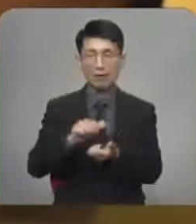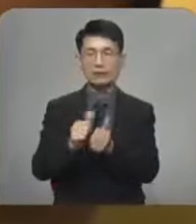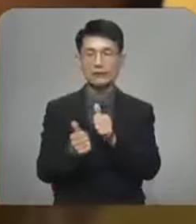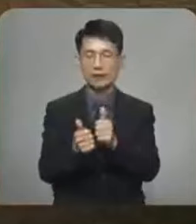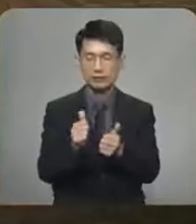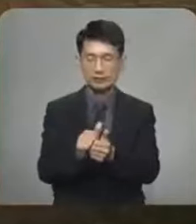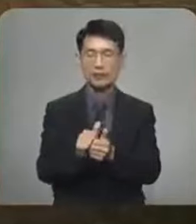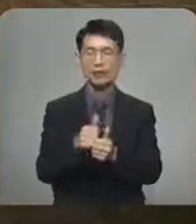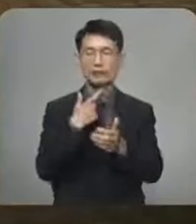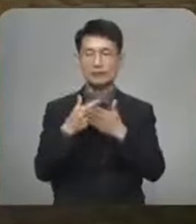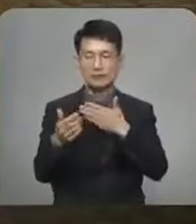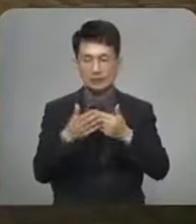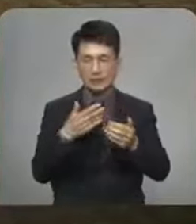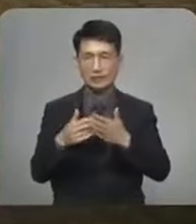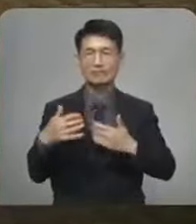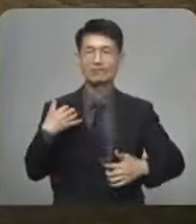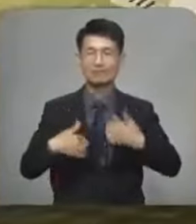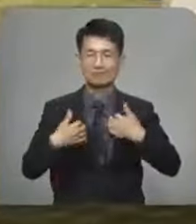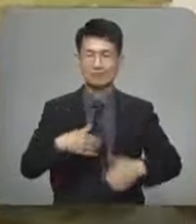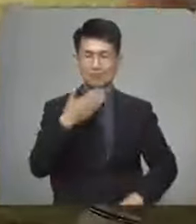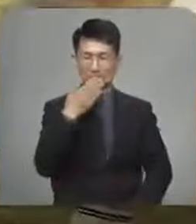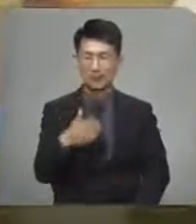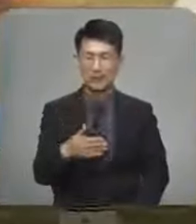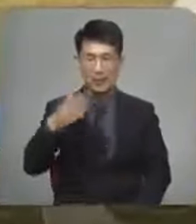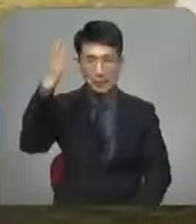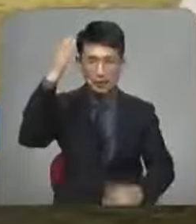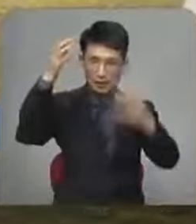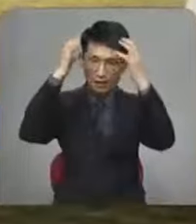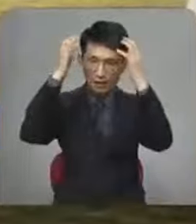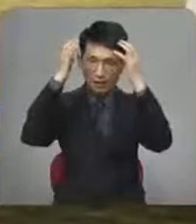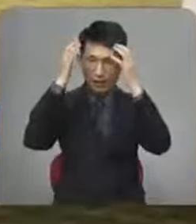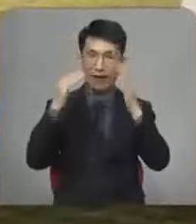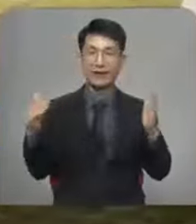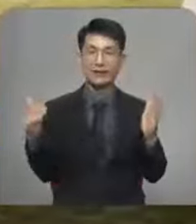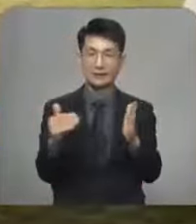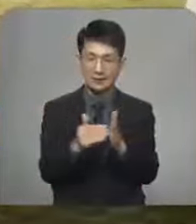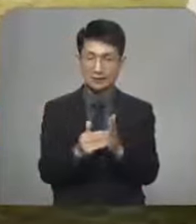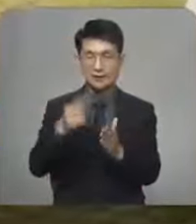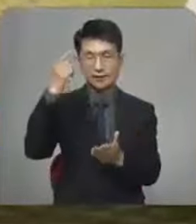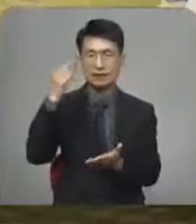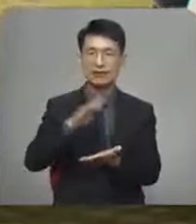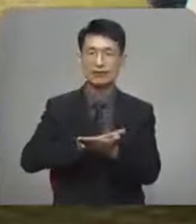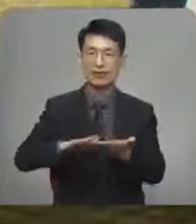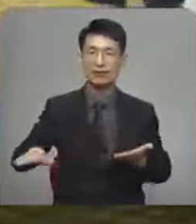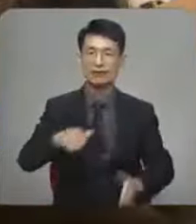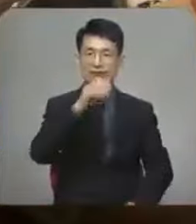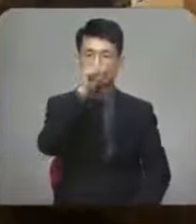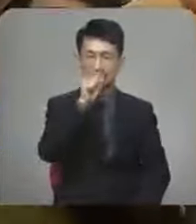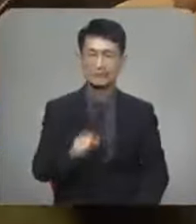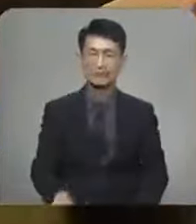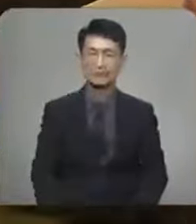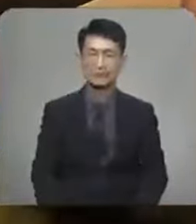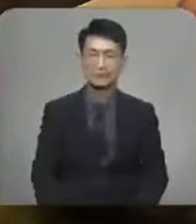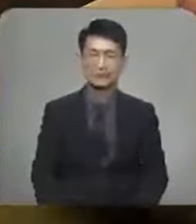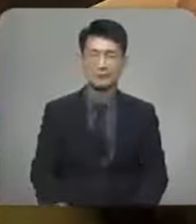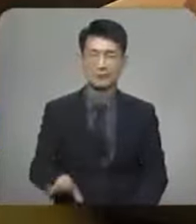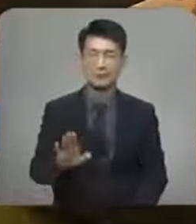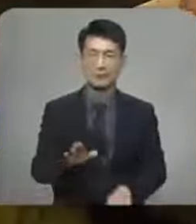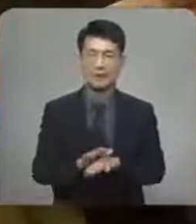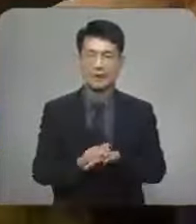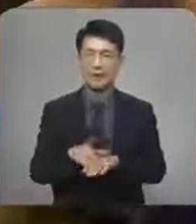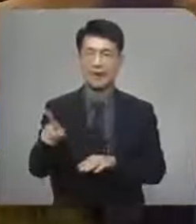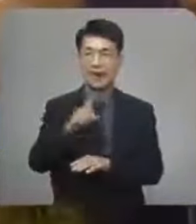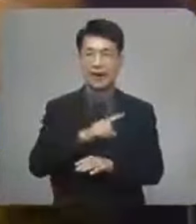느끼고 즐길 수 있습니다. 창품 머리 감기 했는데 시원해서 좋았어요. 애군이